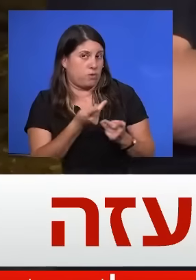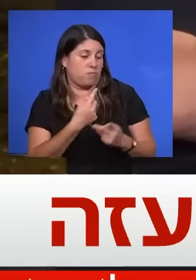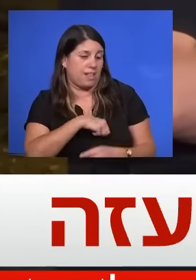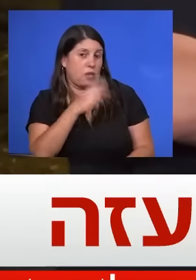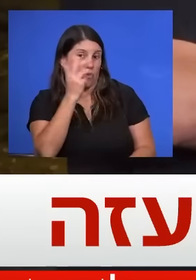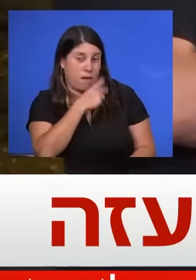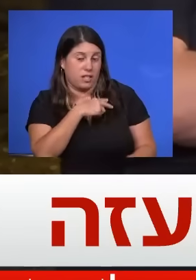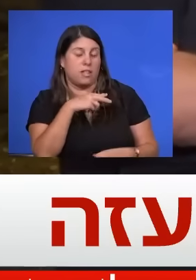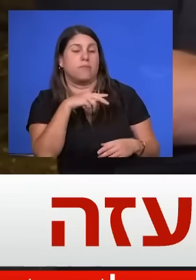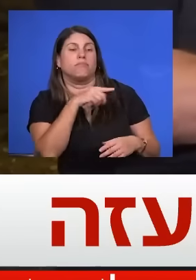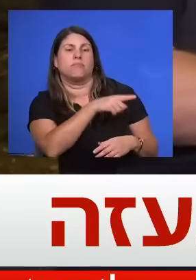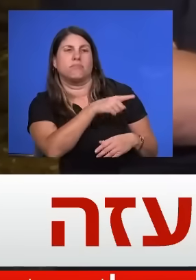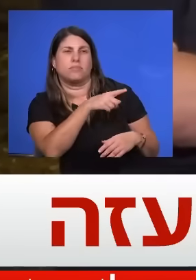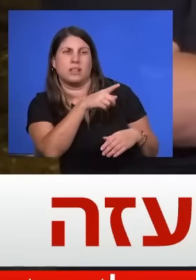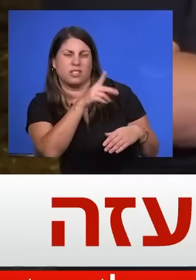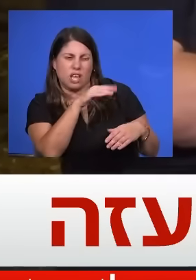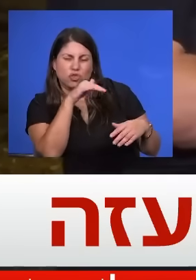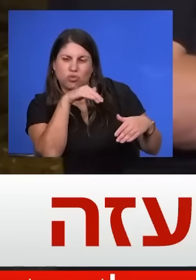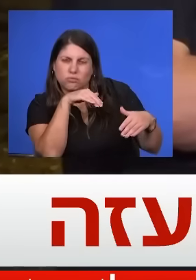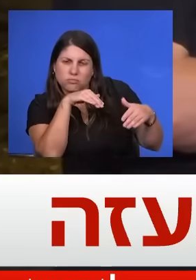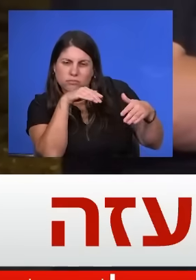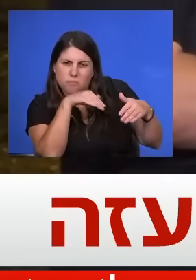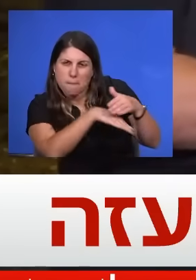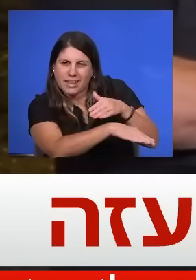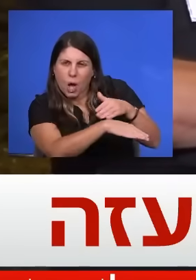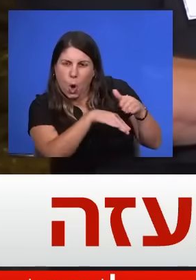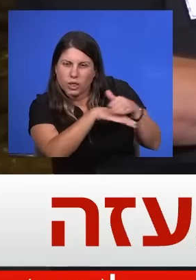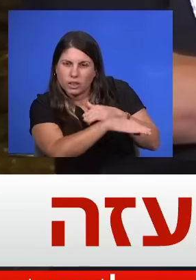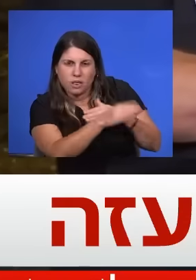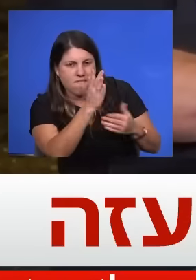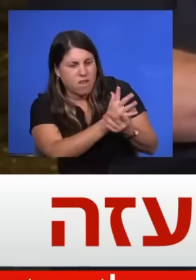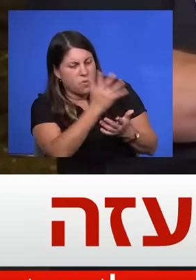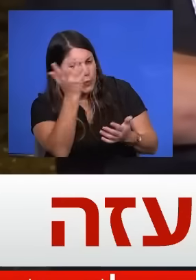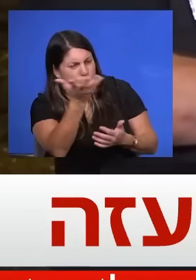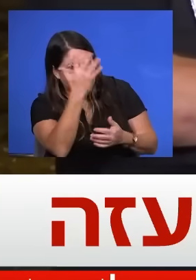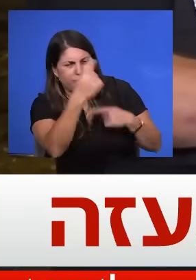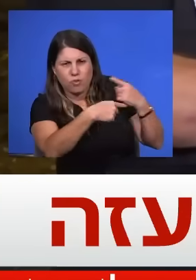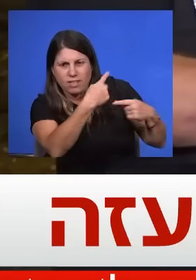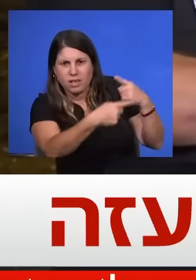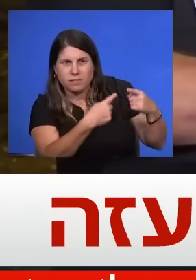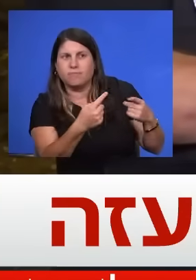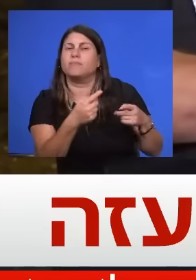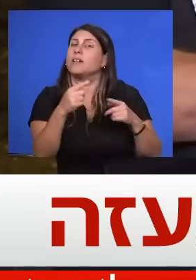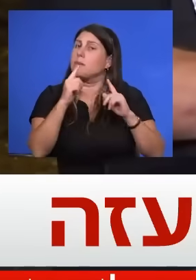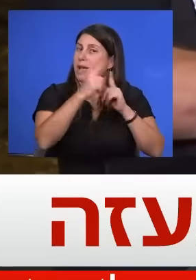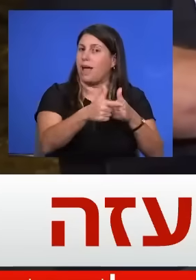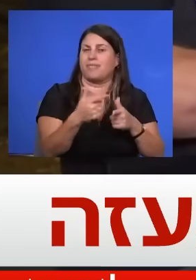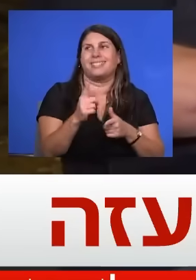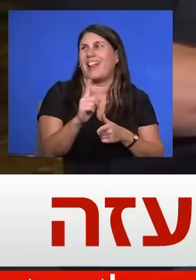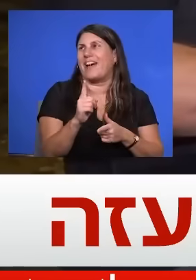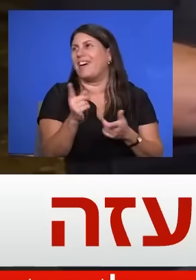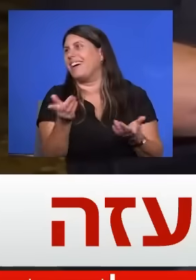את המטרו, את מערכת המנהרות הזו כבר שנים רבות. מלחמה זה לא פיקניק. זה ברור